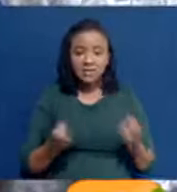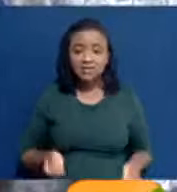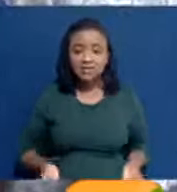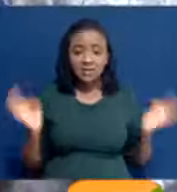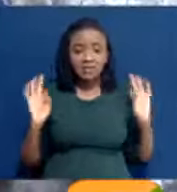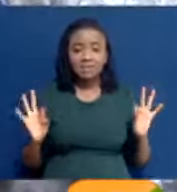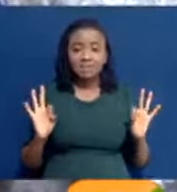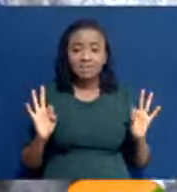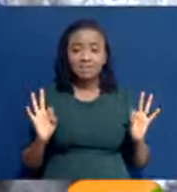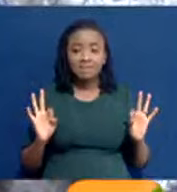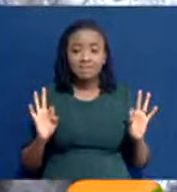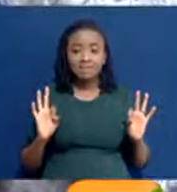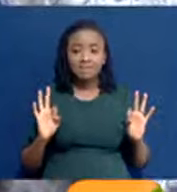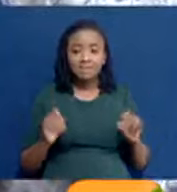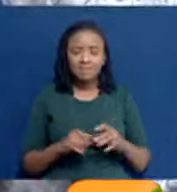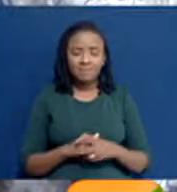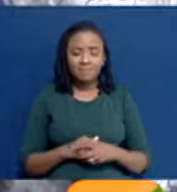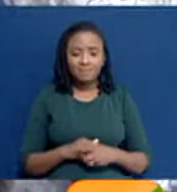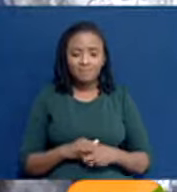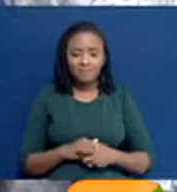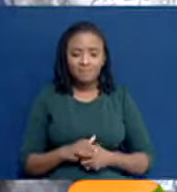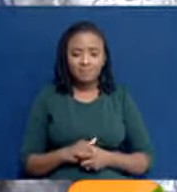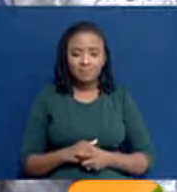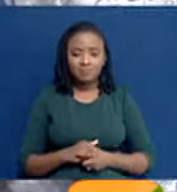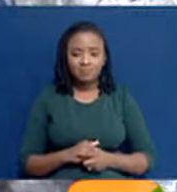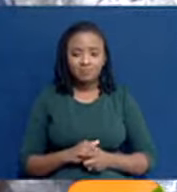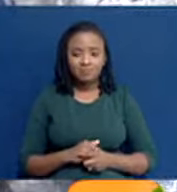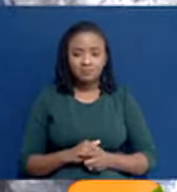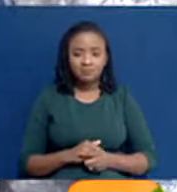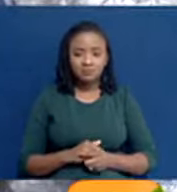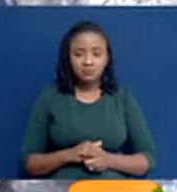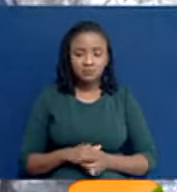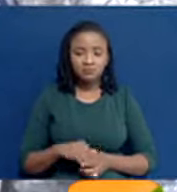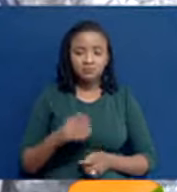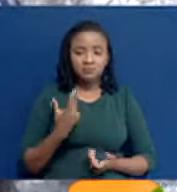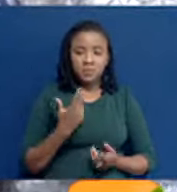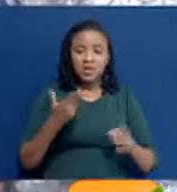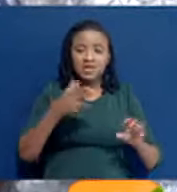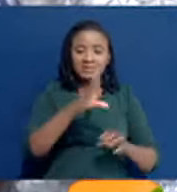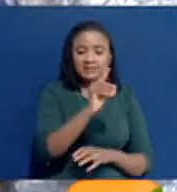ni 202.10 na petrol ni